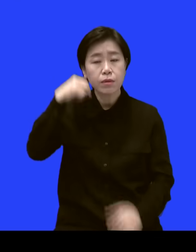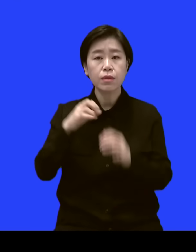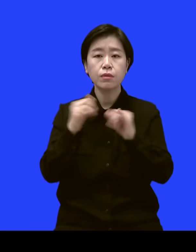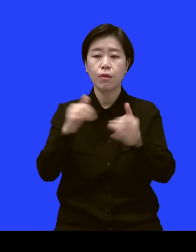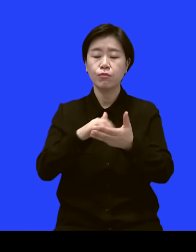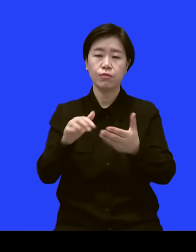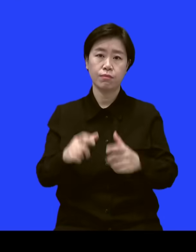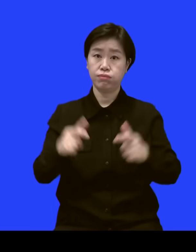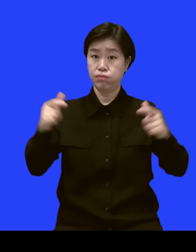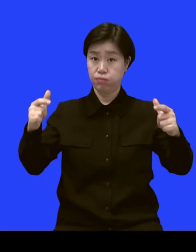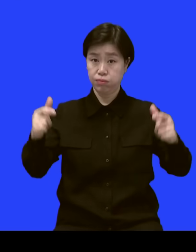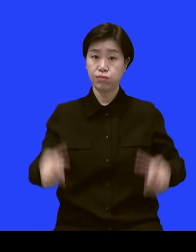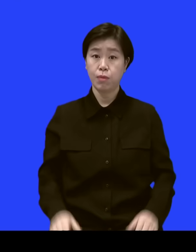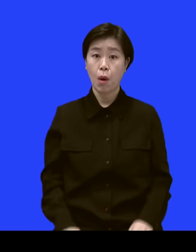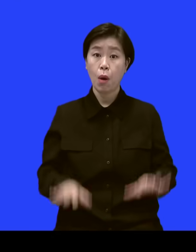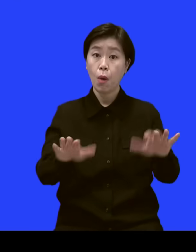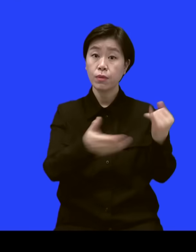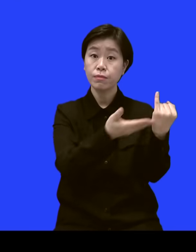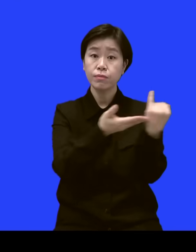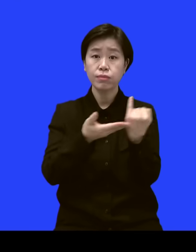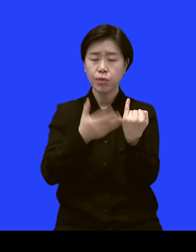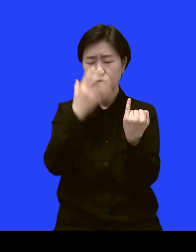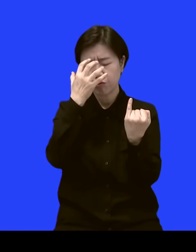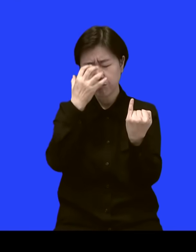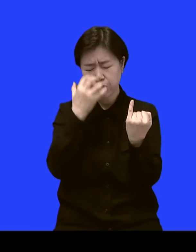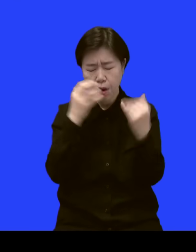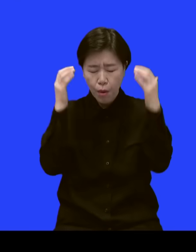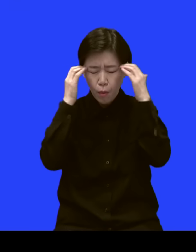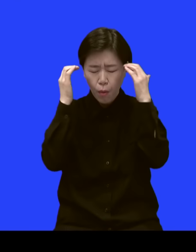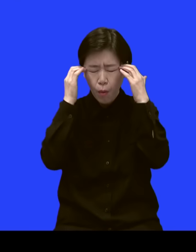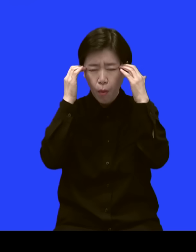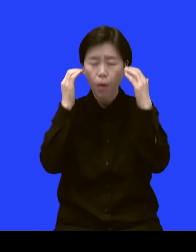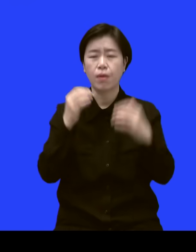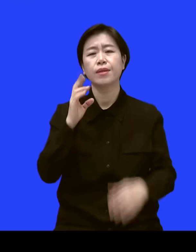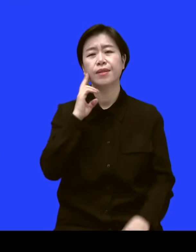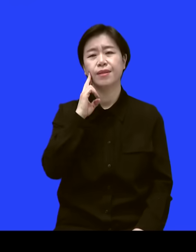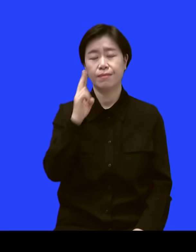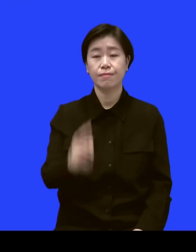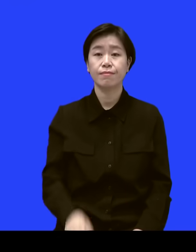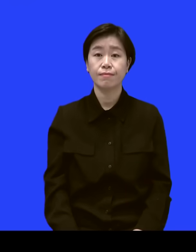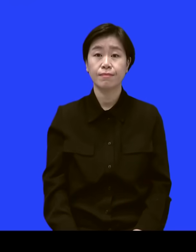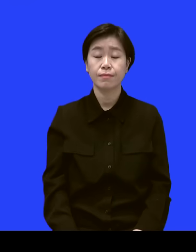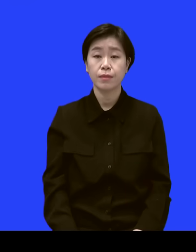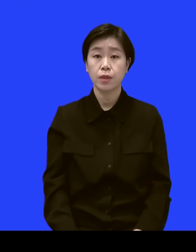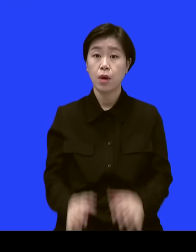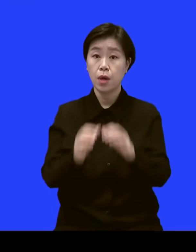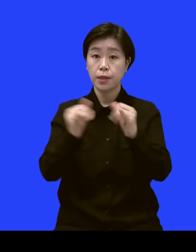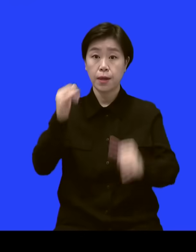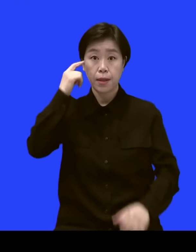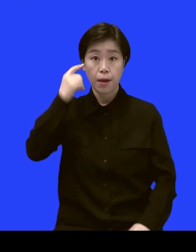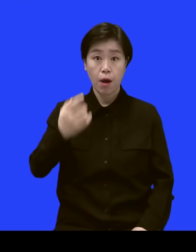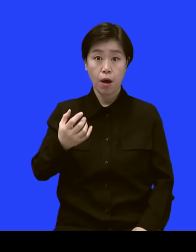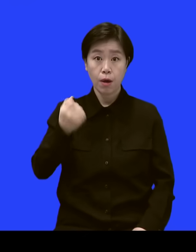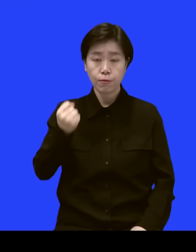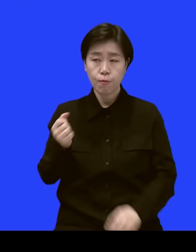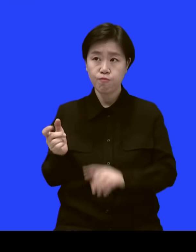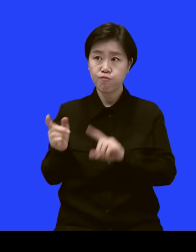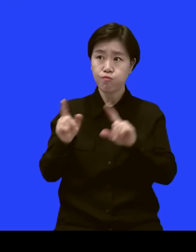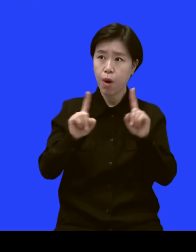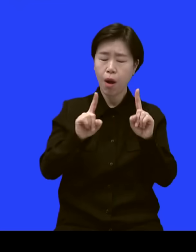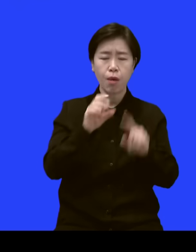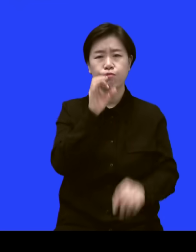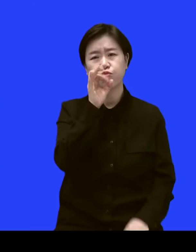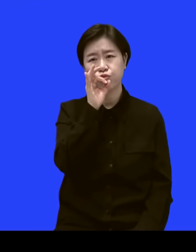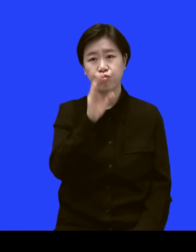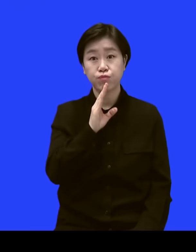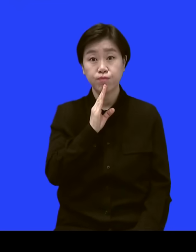초대 손님도 이 우울증으로 인해서 오랜 시간 마음고생을 하셨다고 합니다. 네, 맞습니다. 인간의 의지로 계속 실패하고